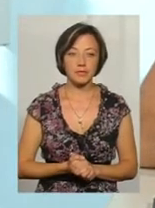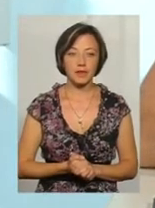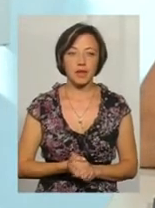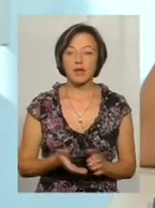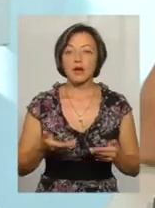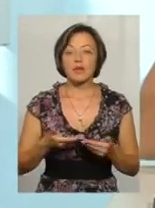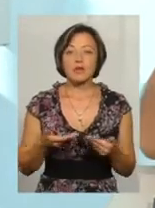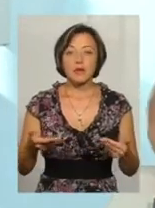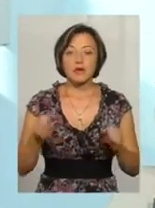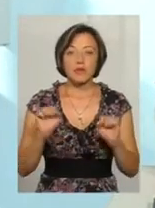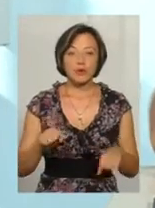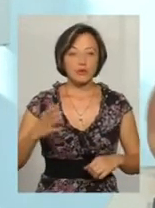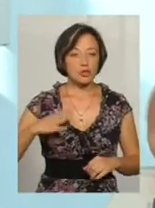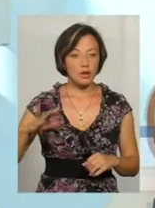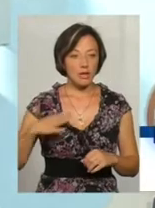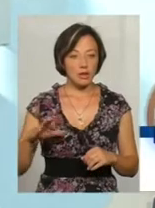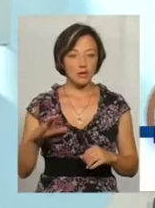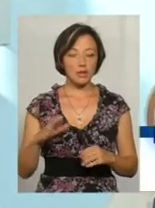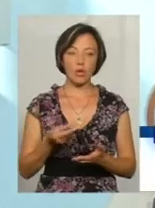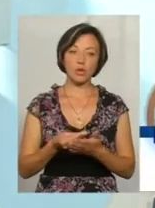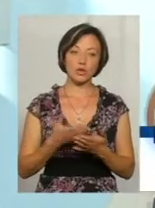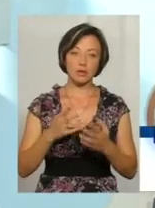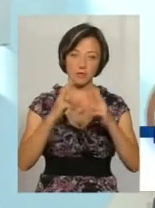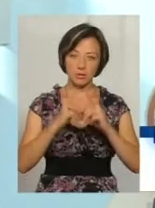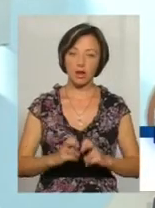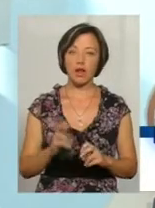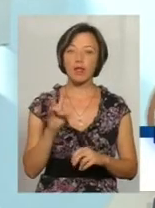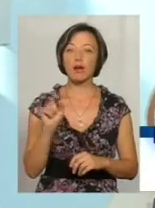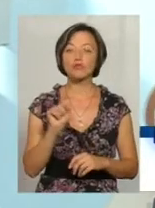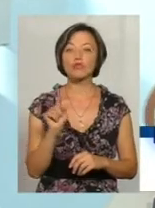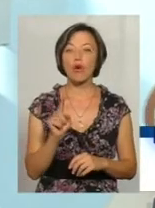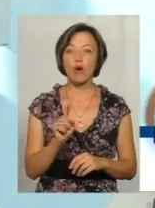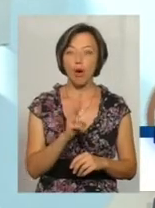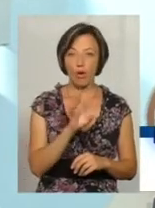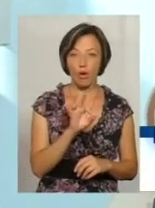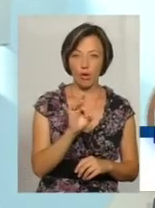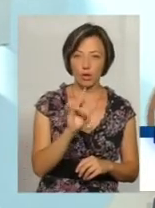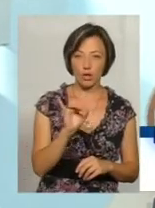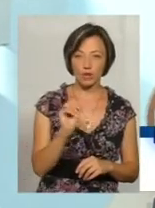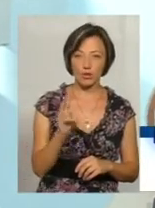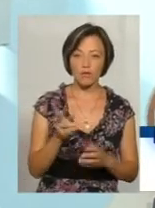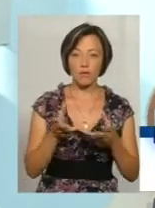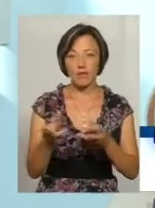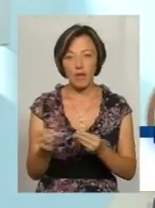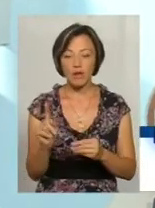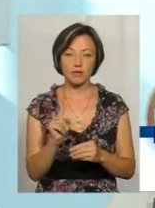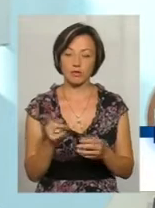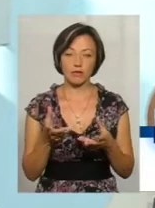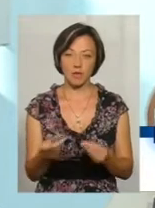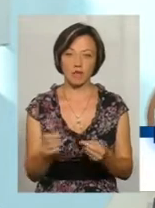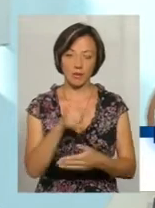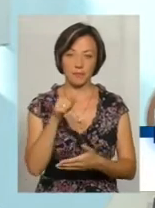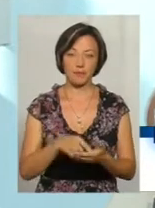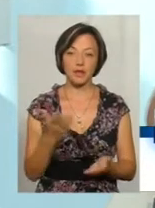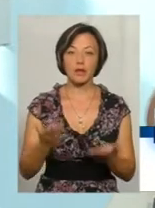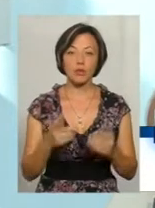можемо чекати оцінки, якщо ми проаналізуємо, а на що Куйнічук впливає, взагалі губернатор впливає, а на що не впливає? А на що він впливає?